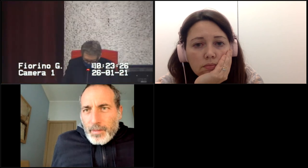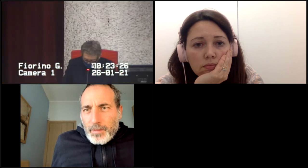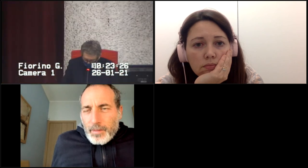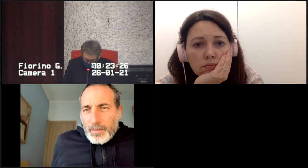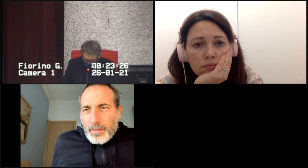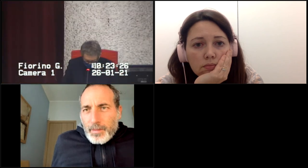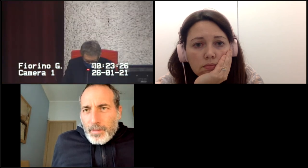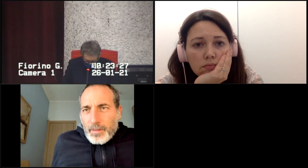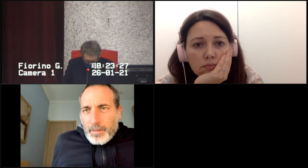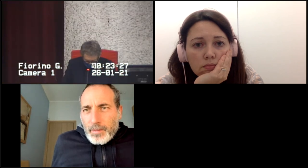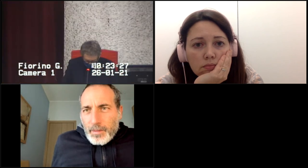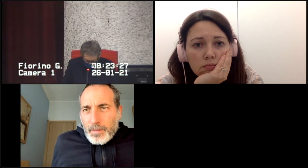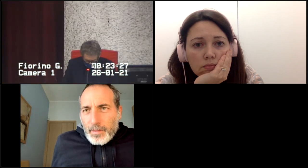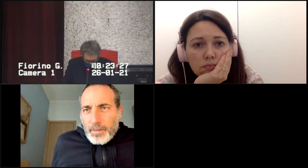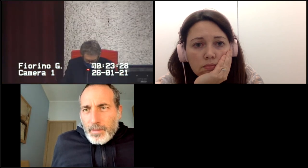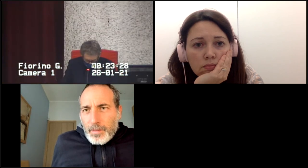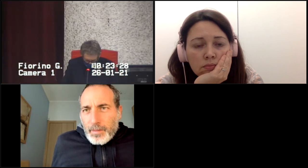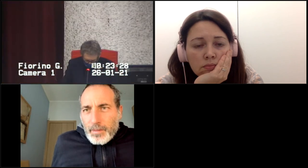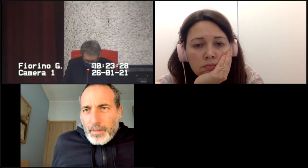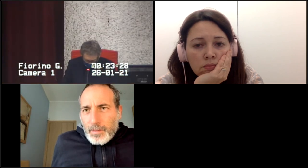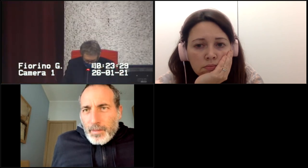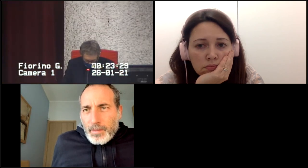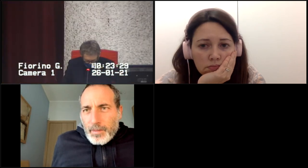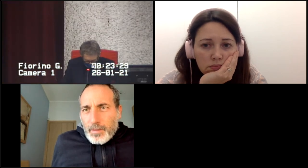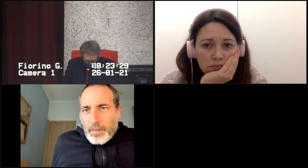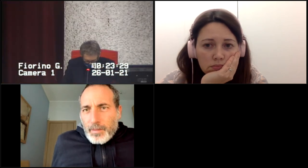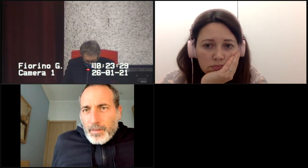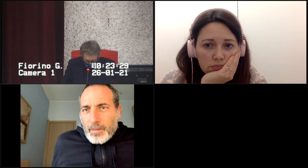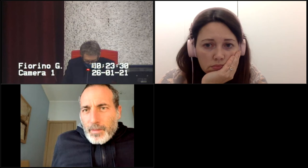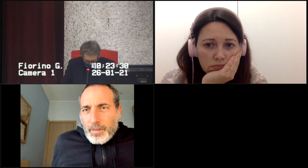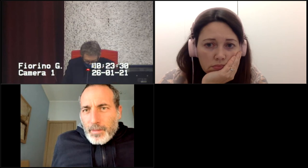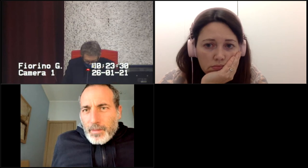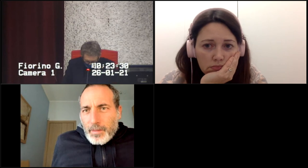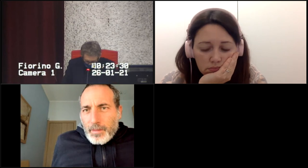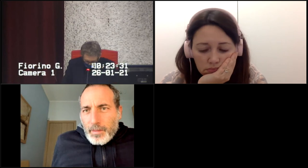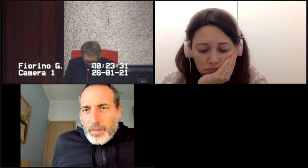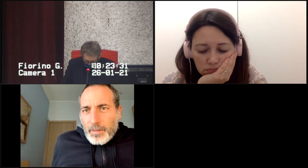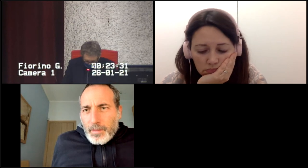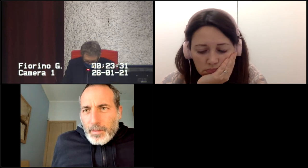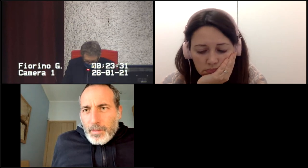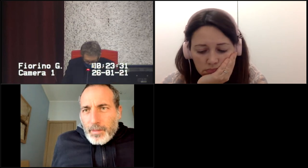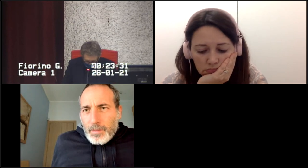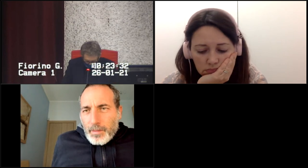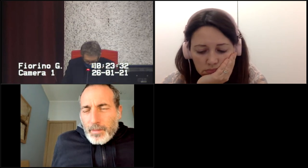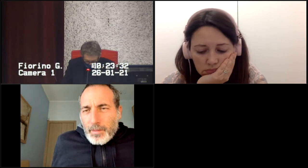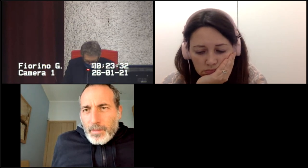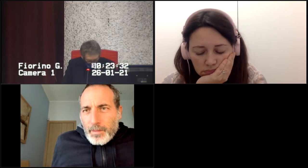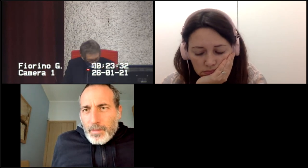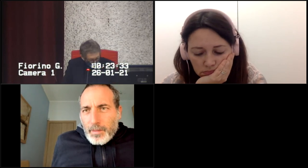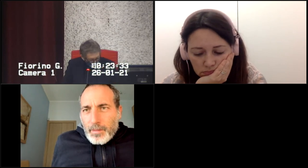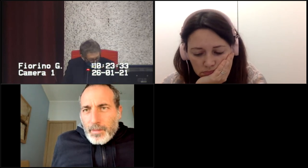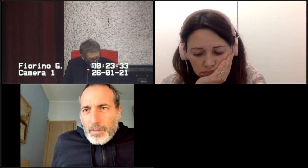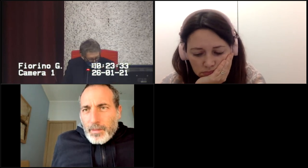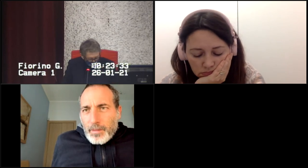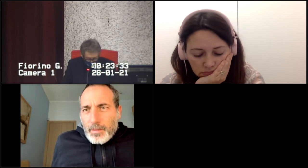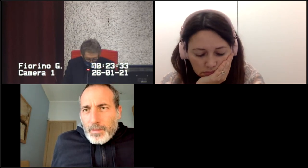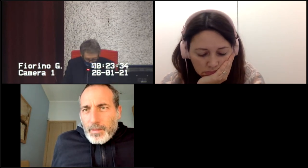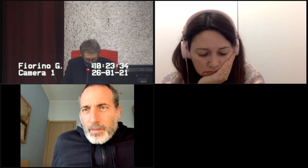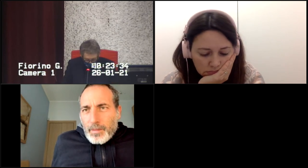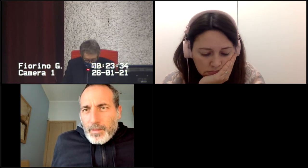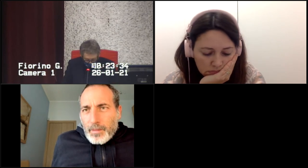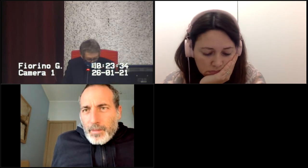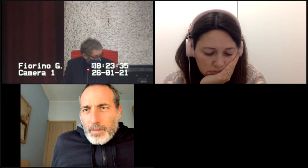Allora, l'ordine del giorno è stato ritirato. Procediamo alla dichiarazione di voto.